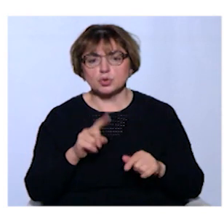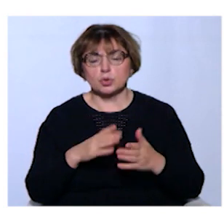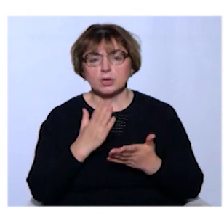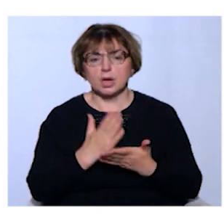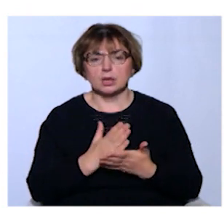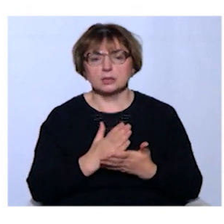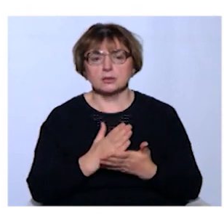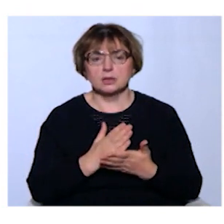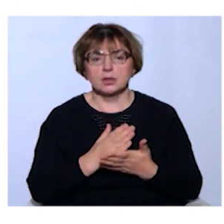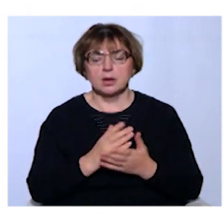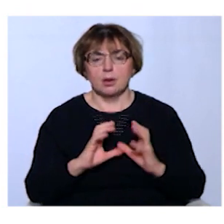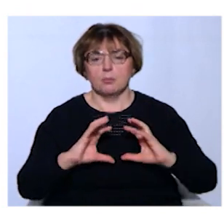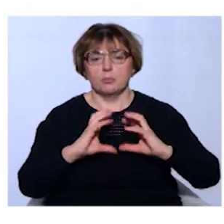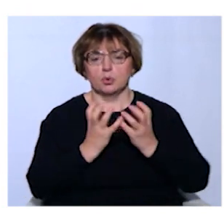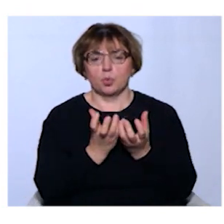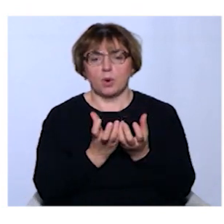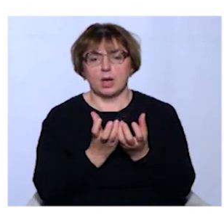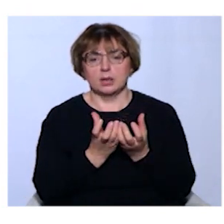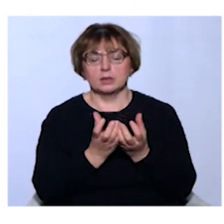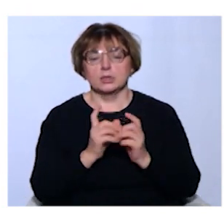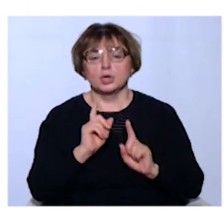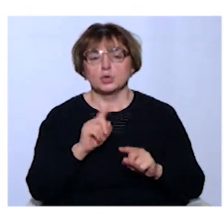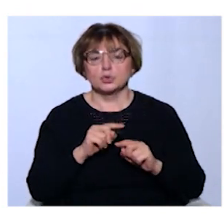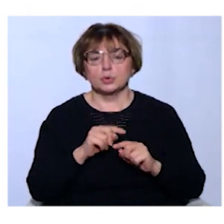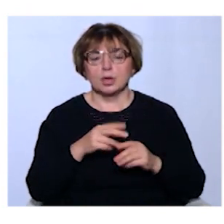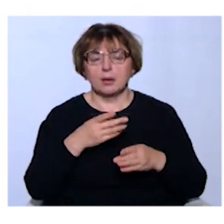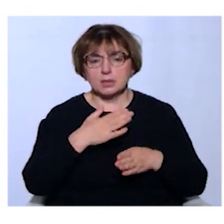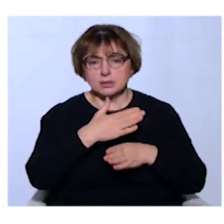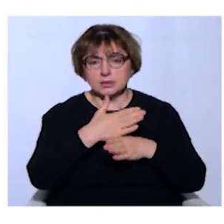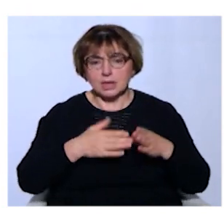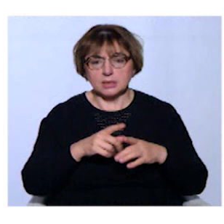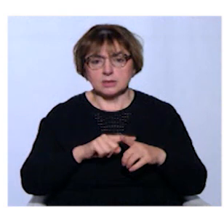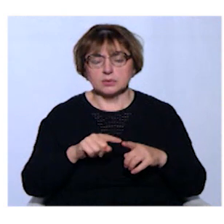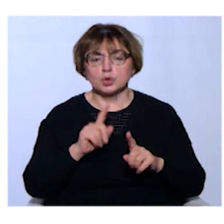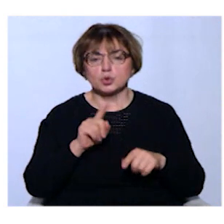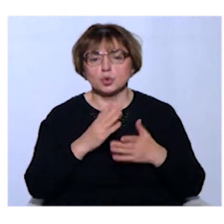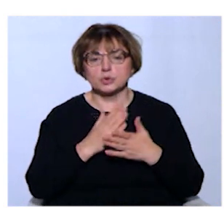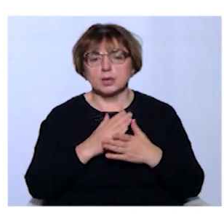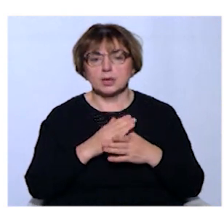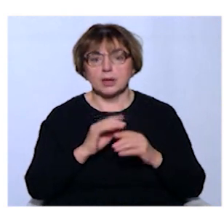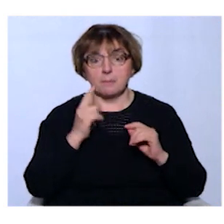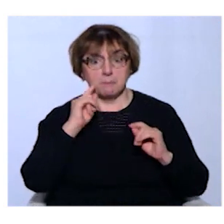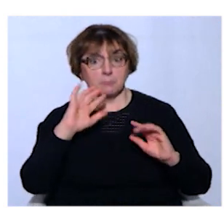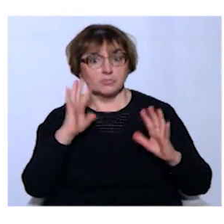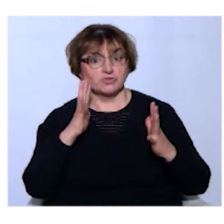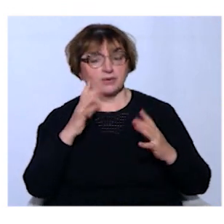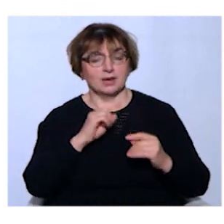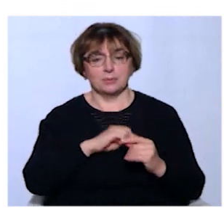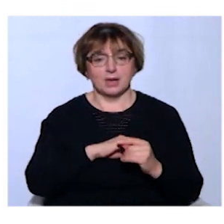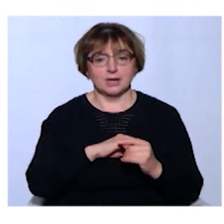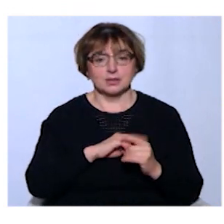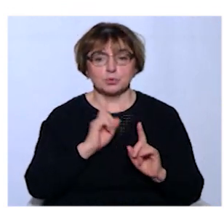მათგანი მომრგვალებული კიდეებით არის, ზოგი დანასავით ბაზრია, ზოგს ბრჭყვიალება